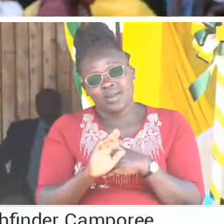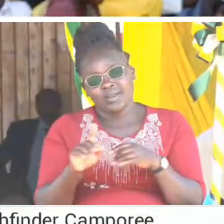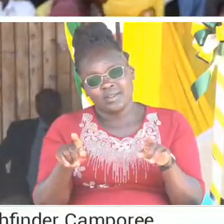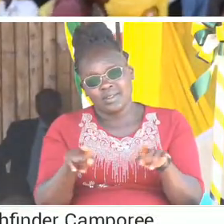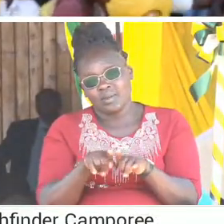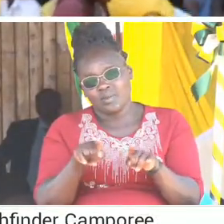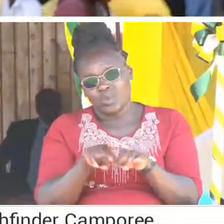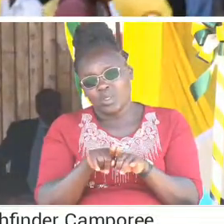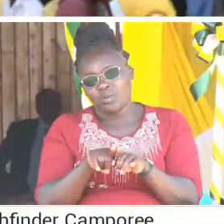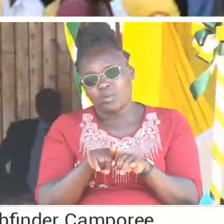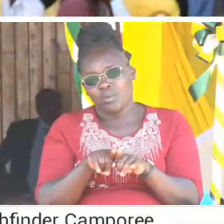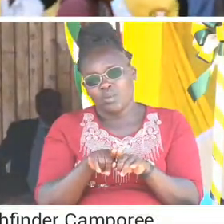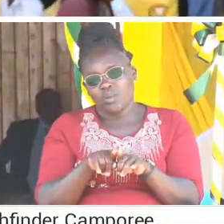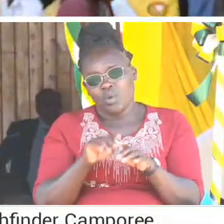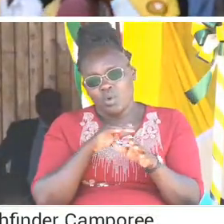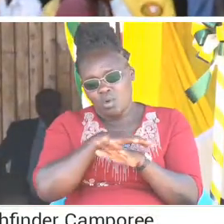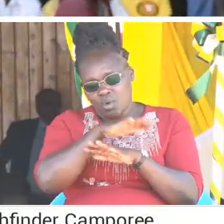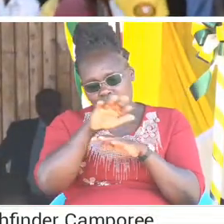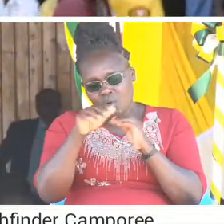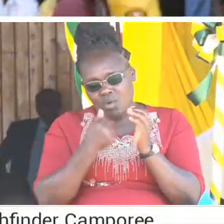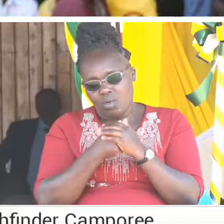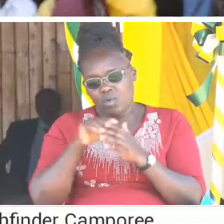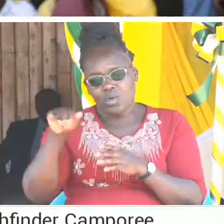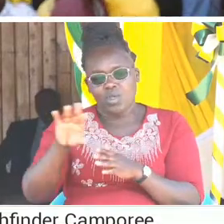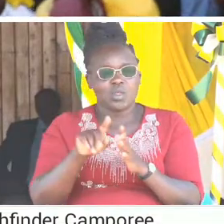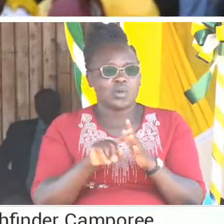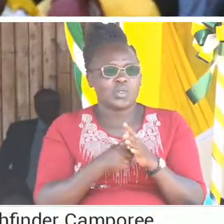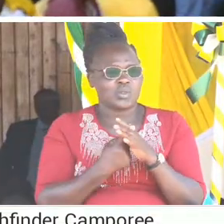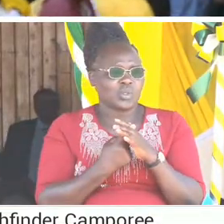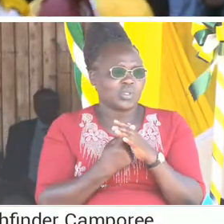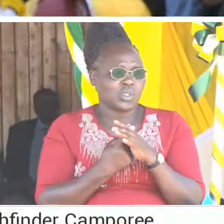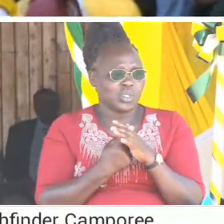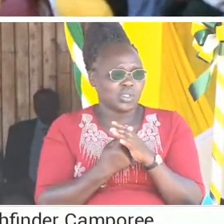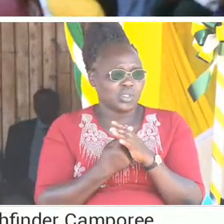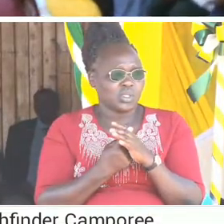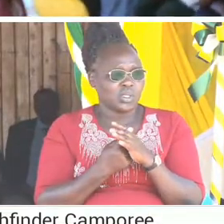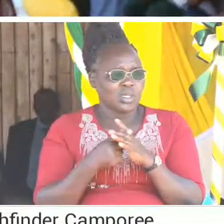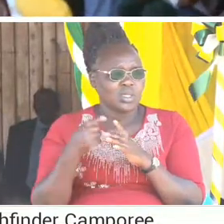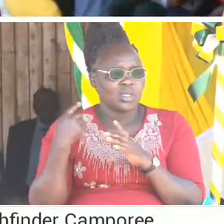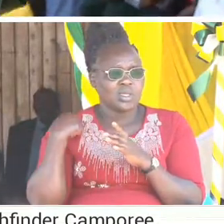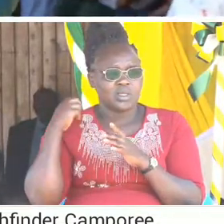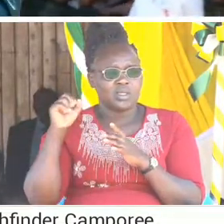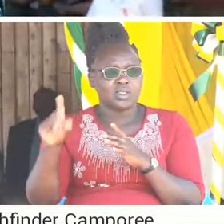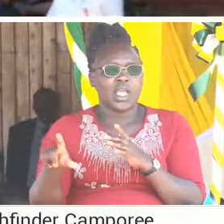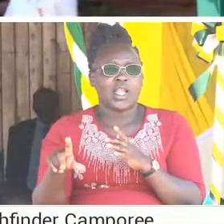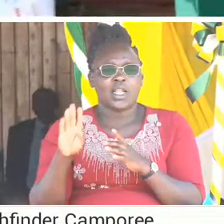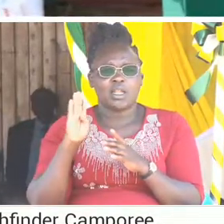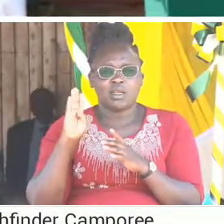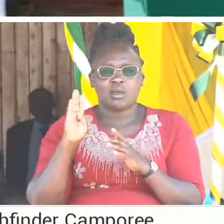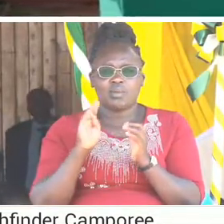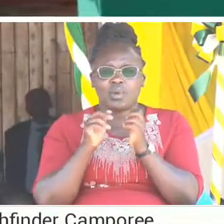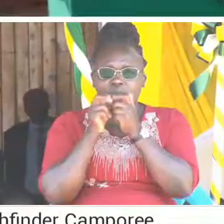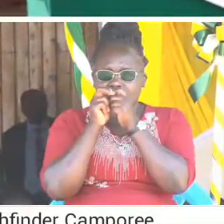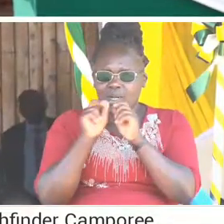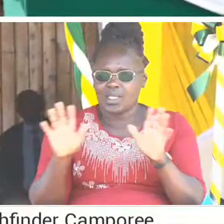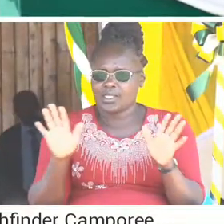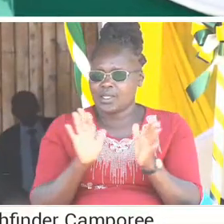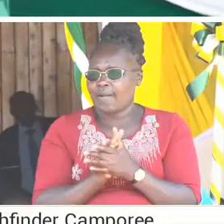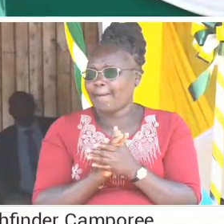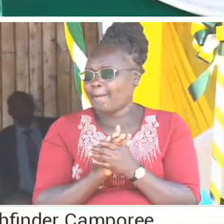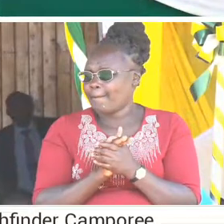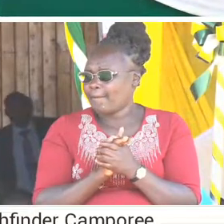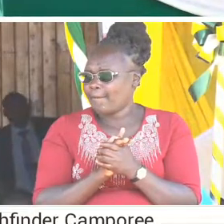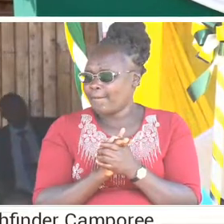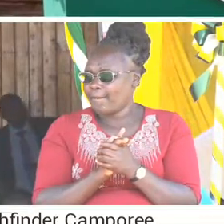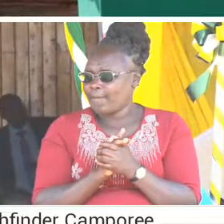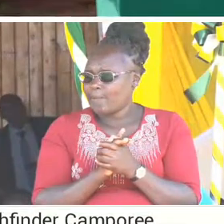Kuna watu wana kipato ambacho hakiendelei kukua. Yani yeye kipato